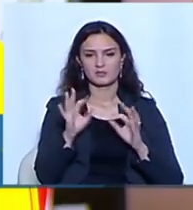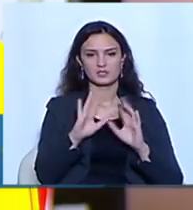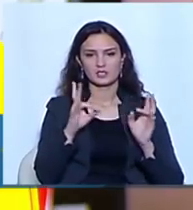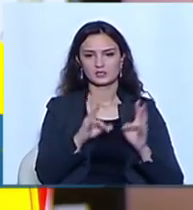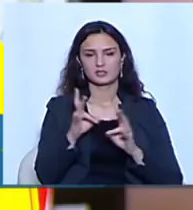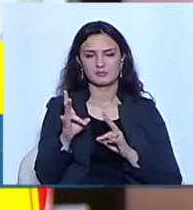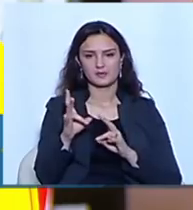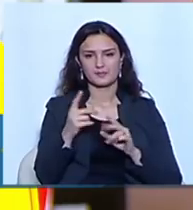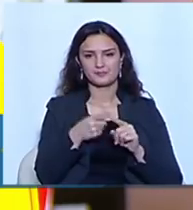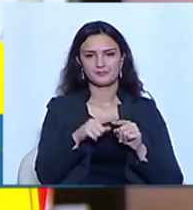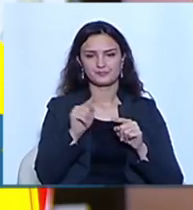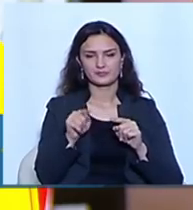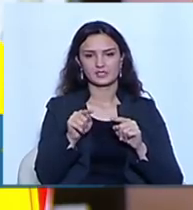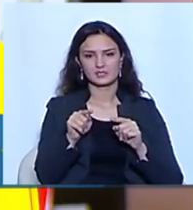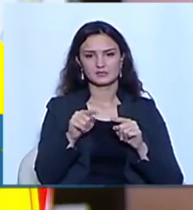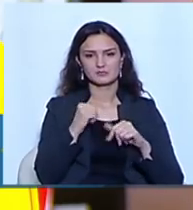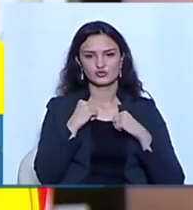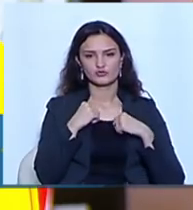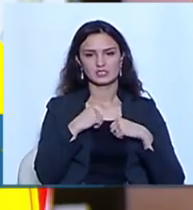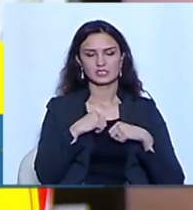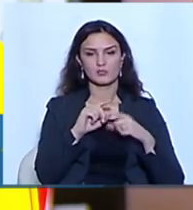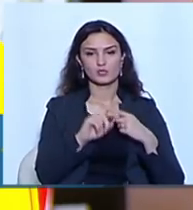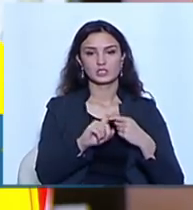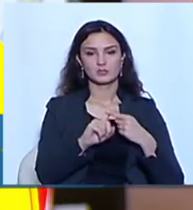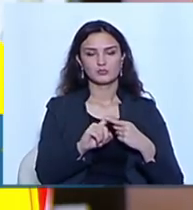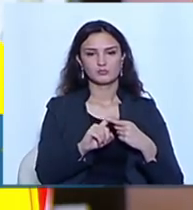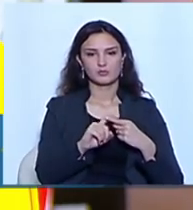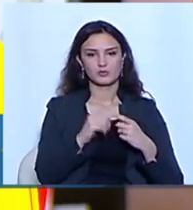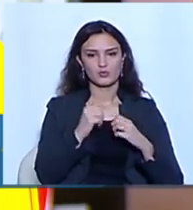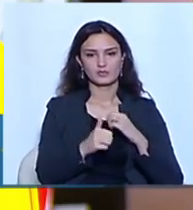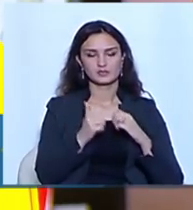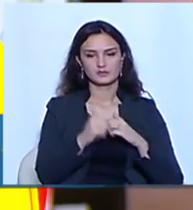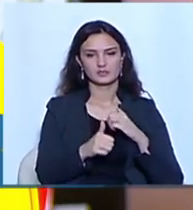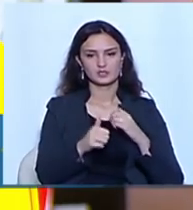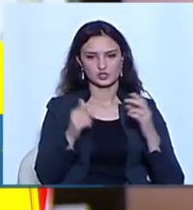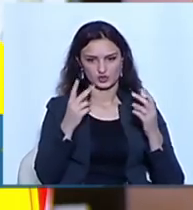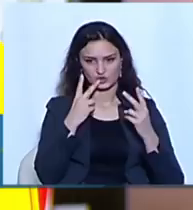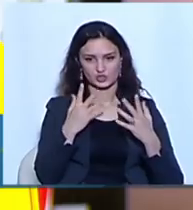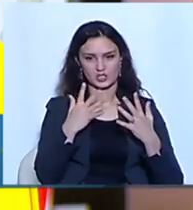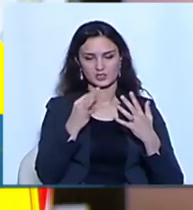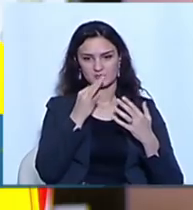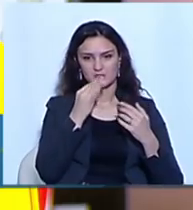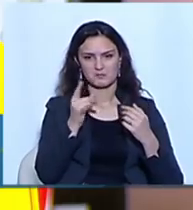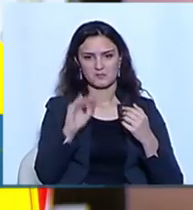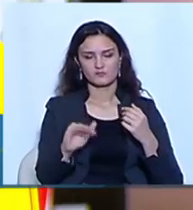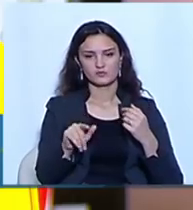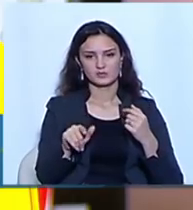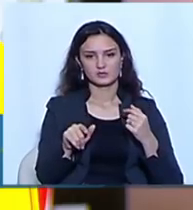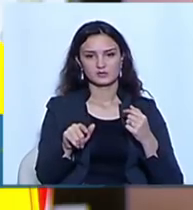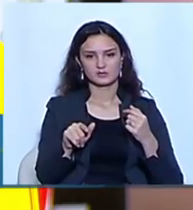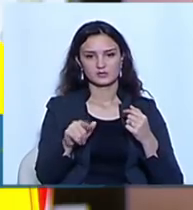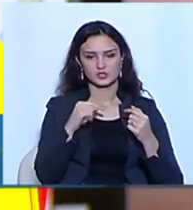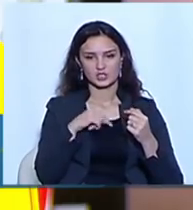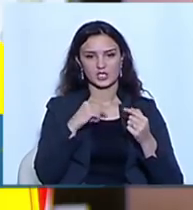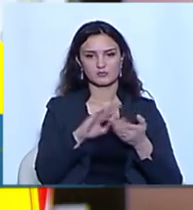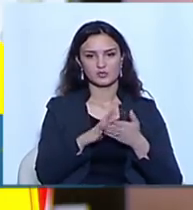ხდება. აი ეს შვიდი დამოკიდებულება ყოველთვის ჩანს მერე იმ ბავშვის